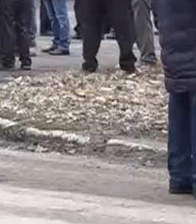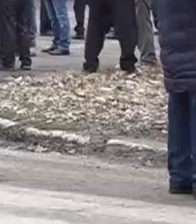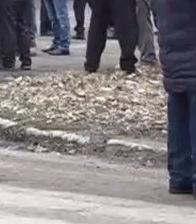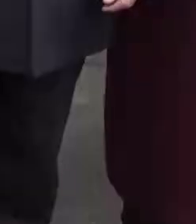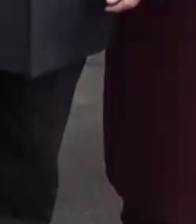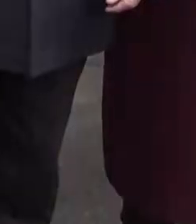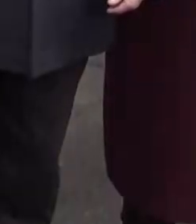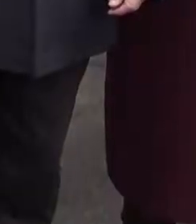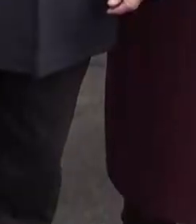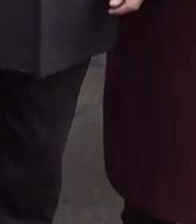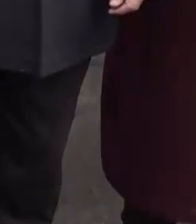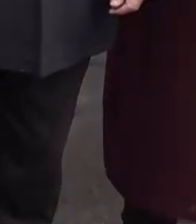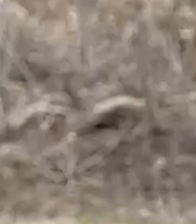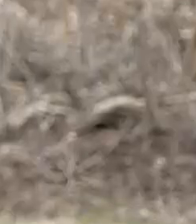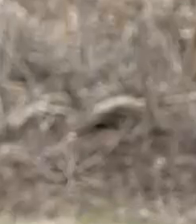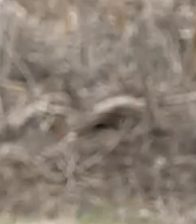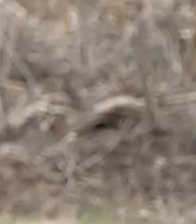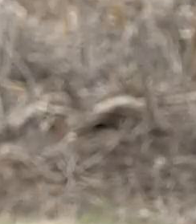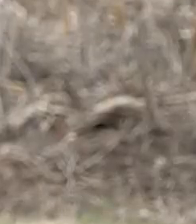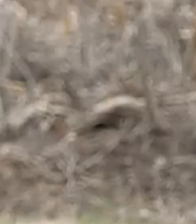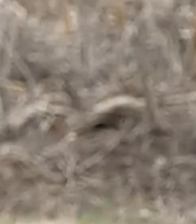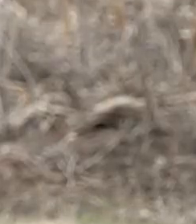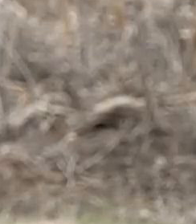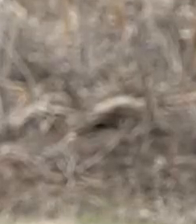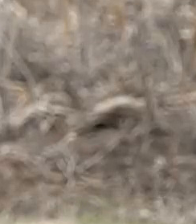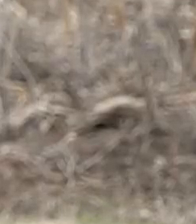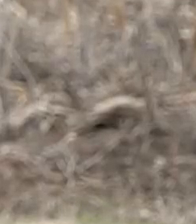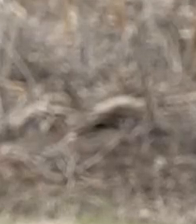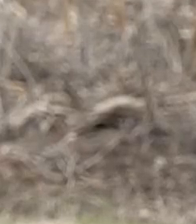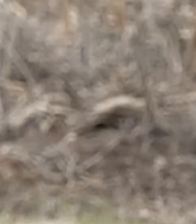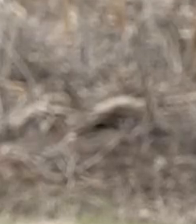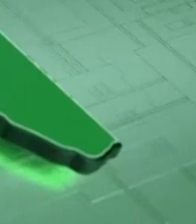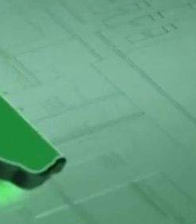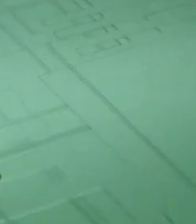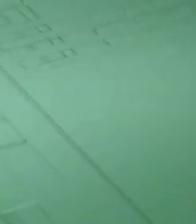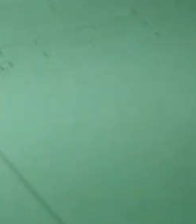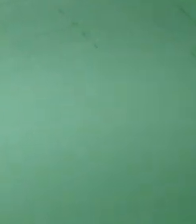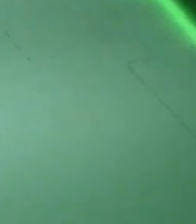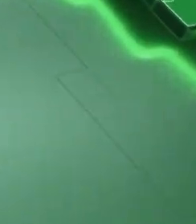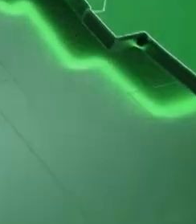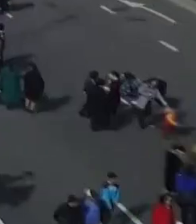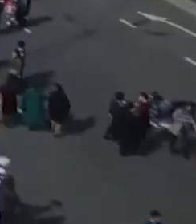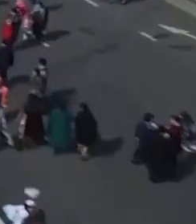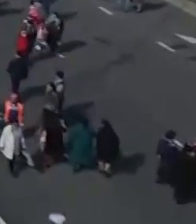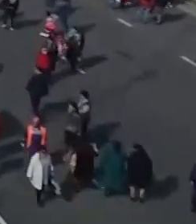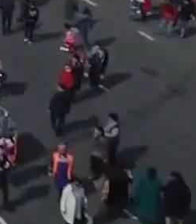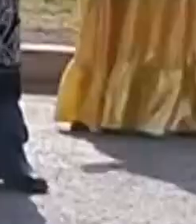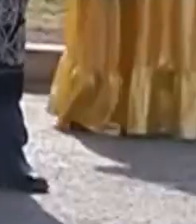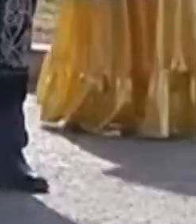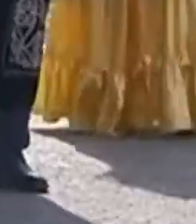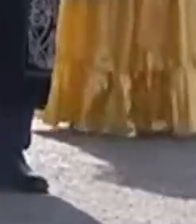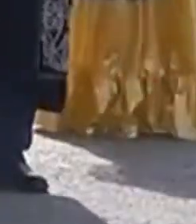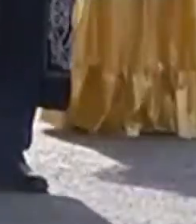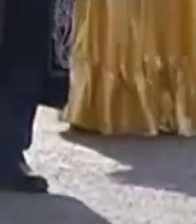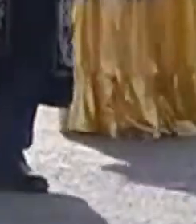области сотни бывших сотрудников. О деталях земельного спора буквально через несколько минут. В Казахстане